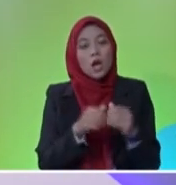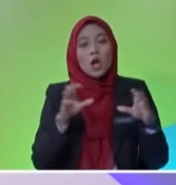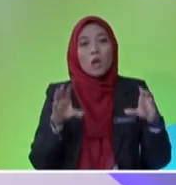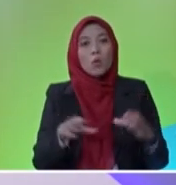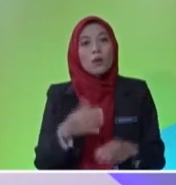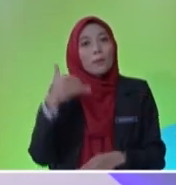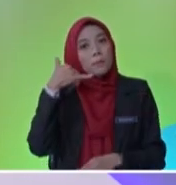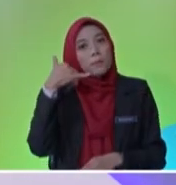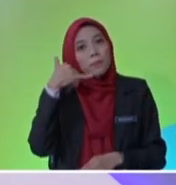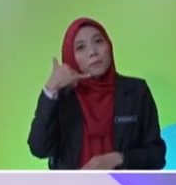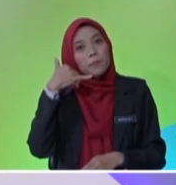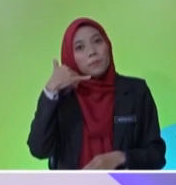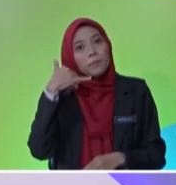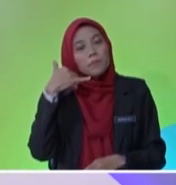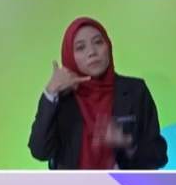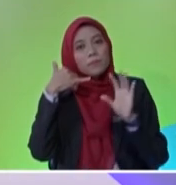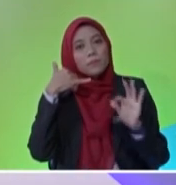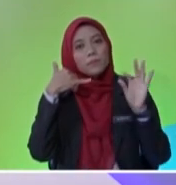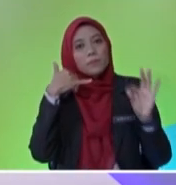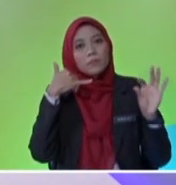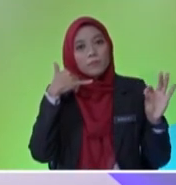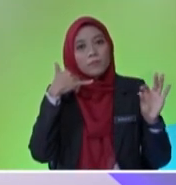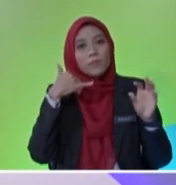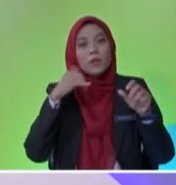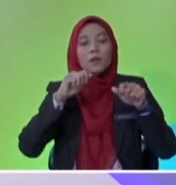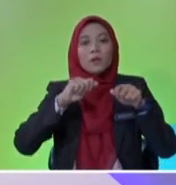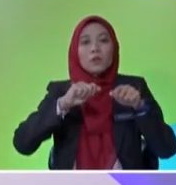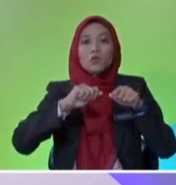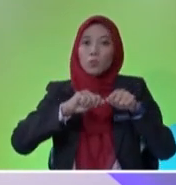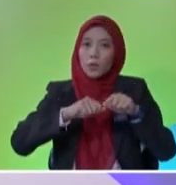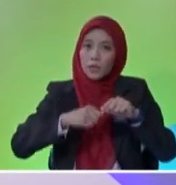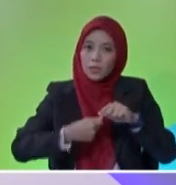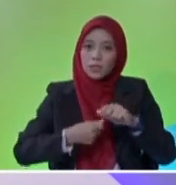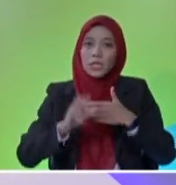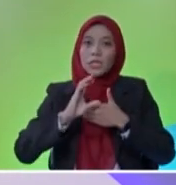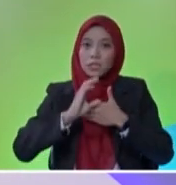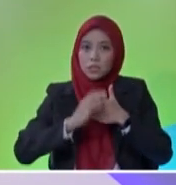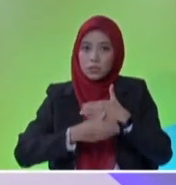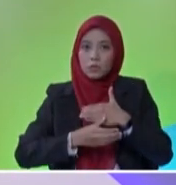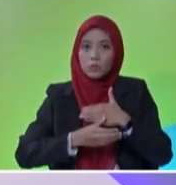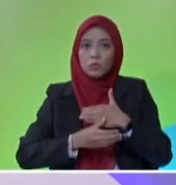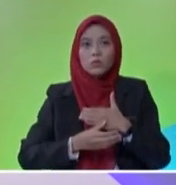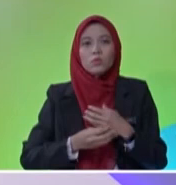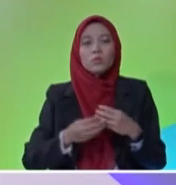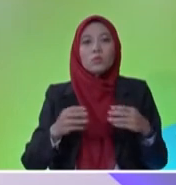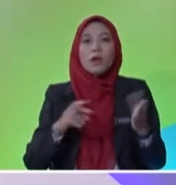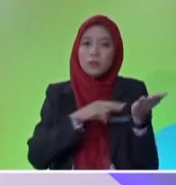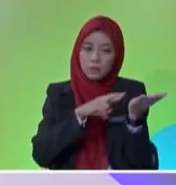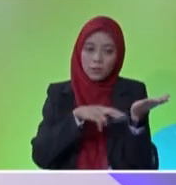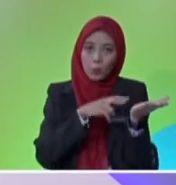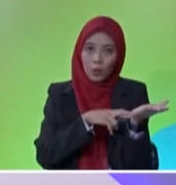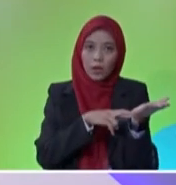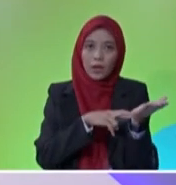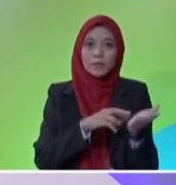kecemasan dengan segera supaya Kecamatan kesedihan itu tidak Cities itu keputusan yang dibuat oleh